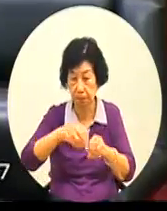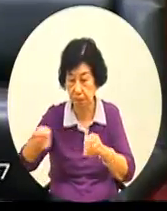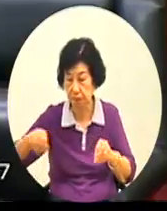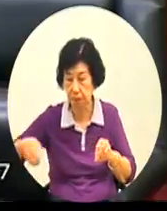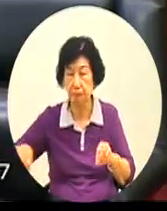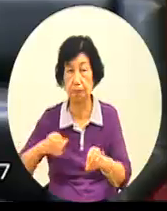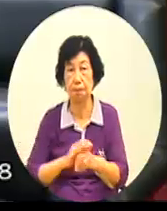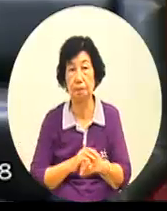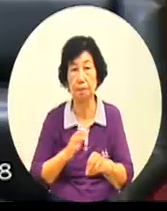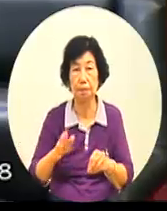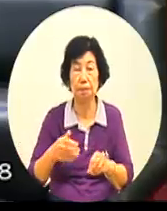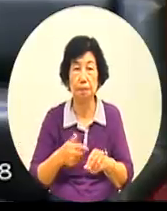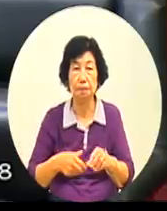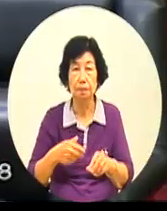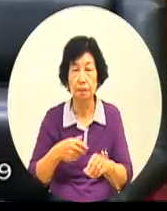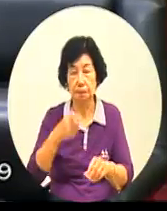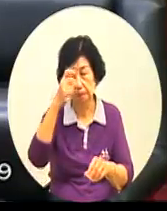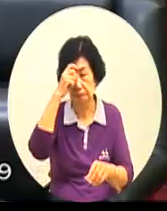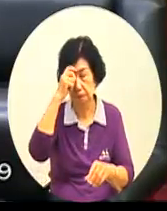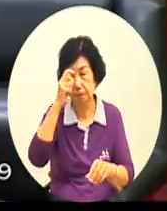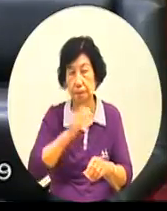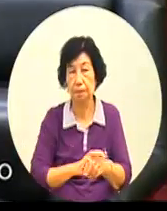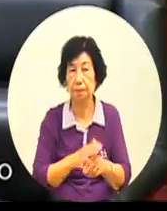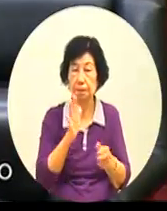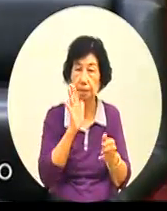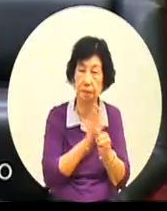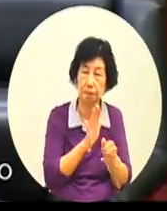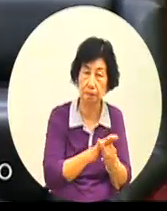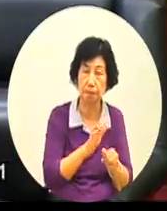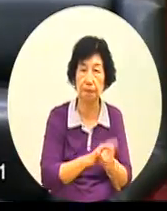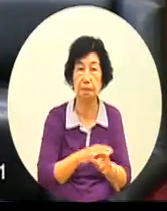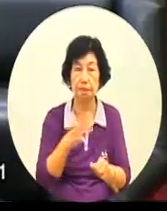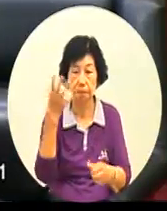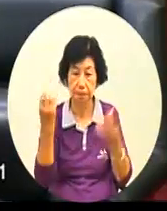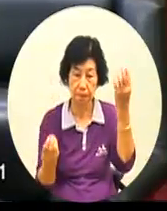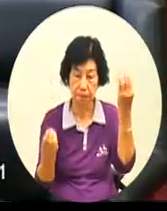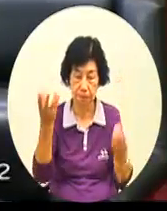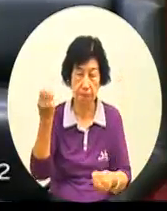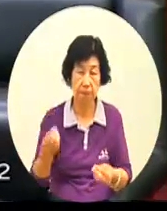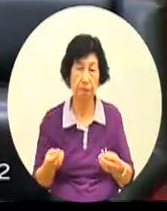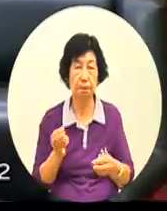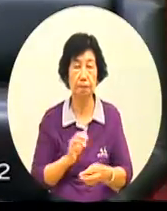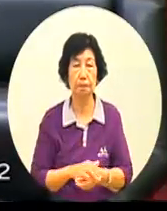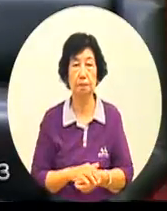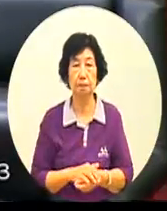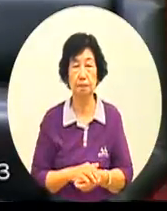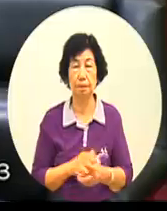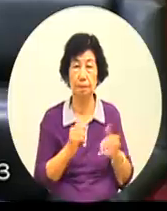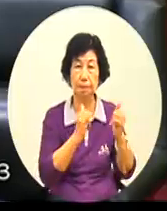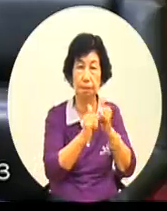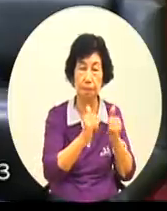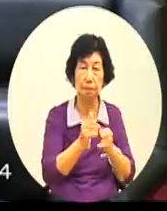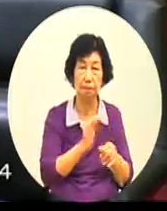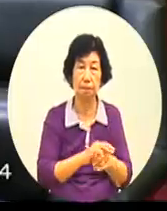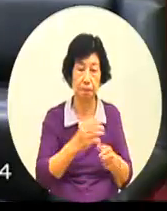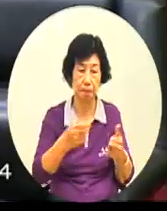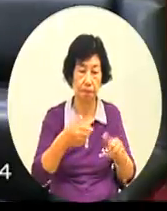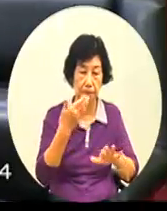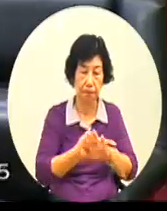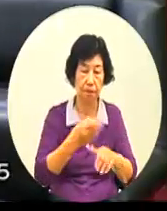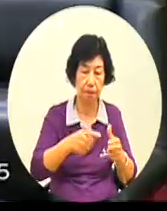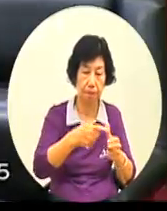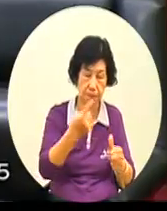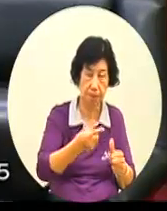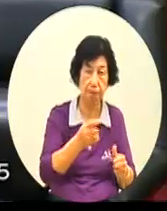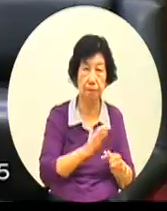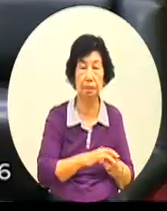在一个很公平的立场呢，不要用大小眼的这个立场呢。我刚刚讲过了嘛，百姓摆第一，政党